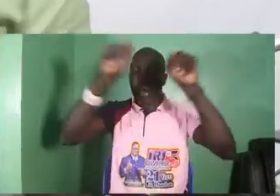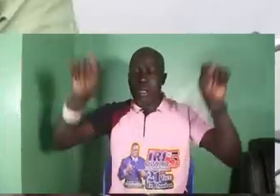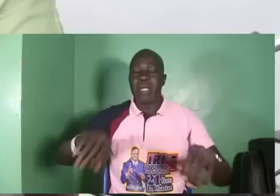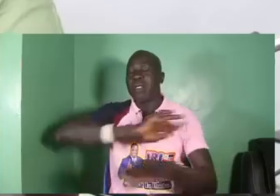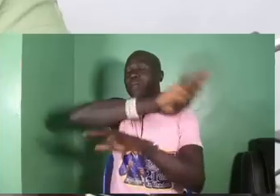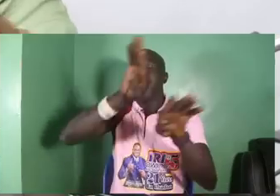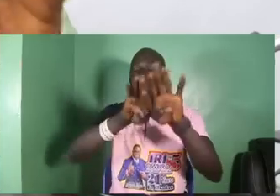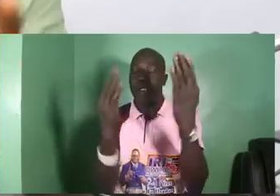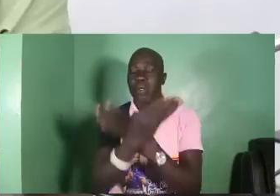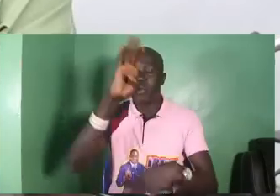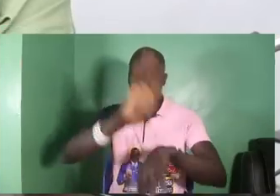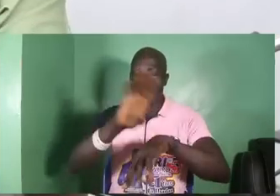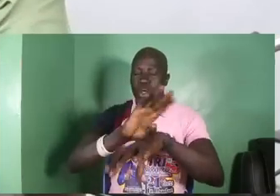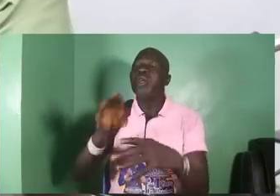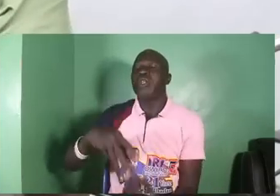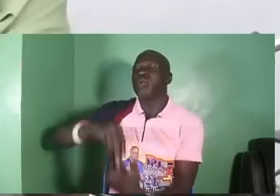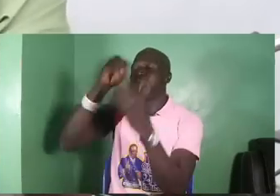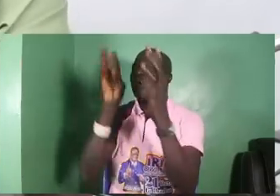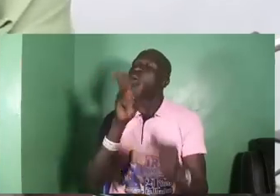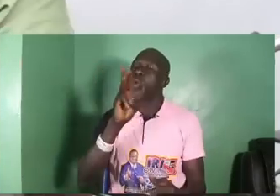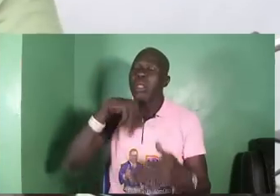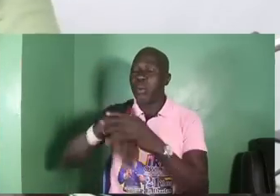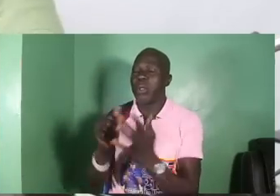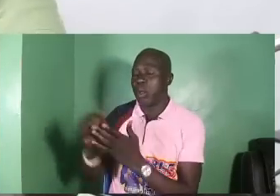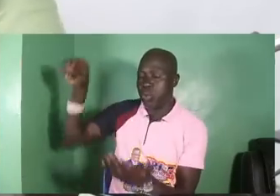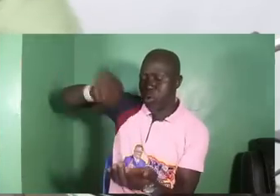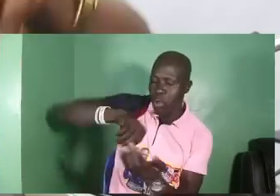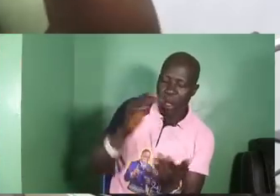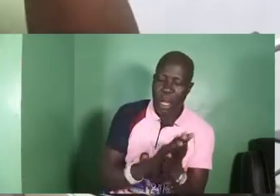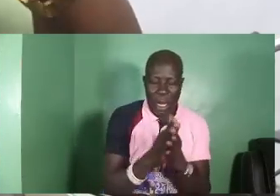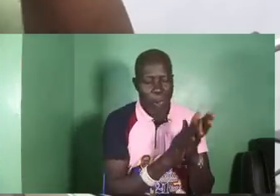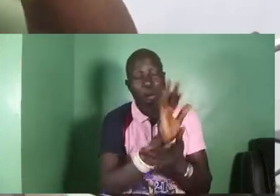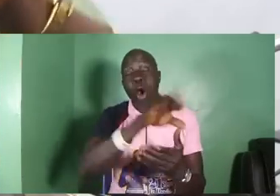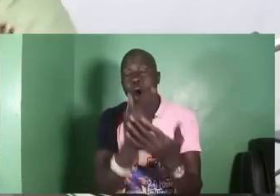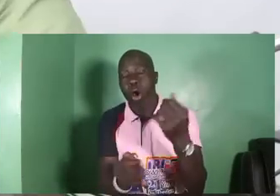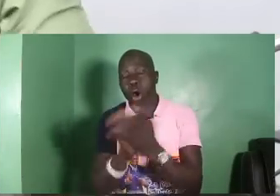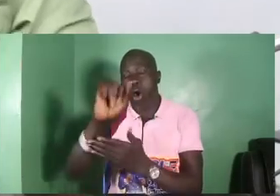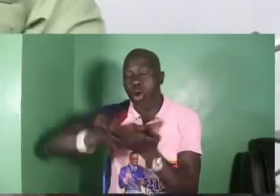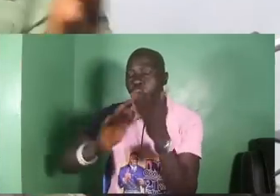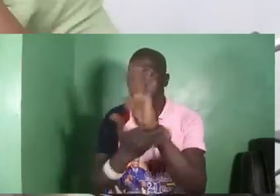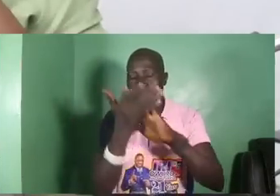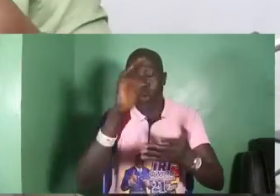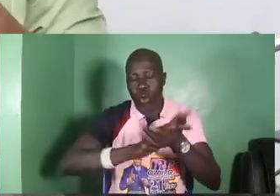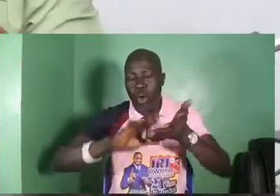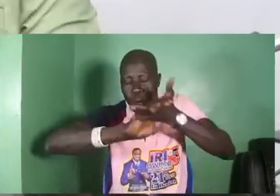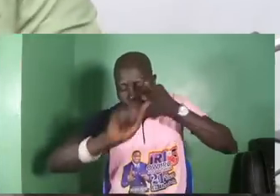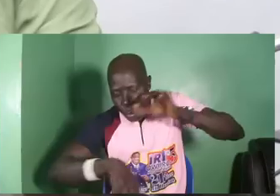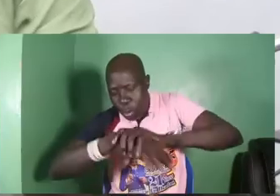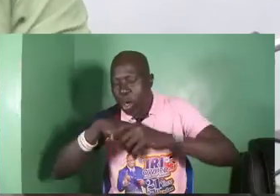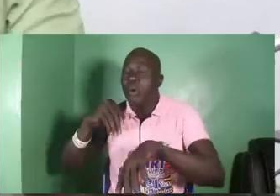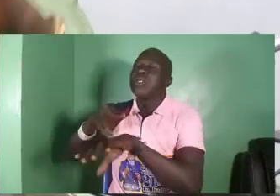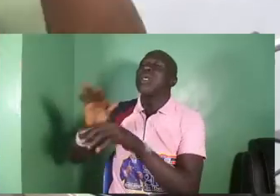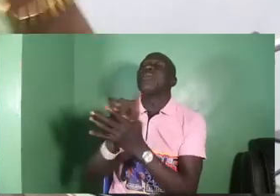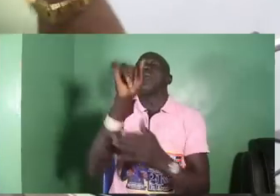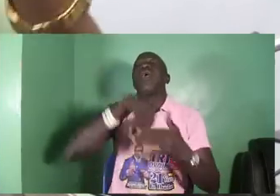gbódéjọ. Àkànṣe omi ti wà bẹ̀. Wà bù sọ́wọ́ ẹ̀. Ogun àgbàna gbọ́dọ̀ gbiná. Olúwa lọ́wọ́ mi ní